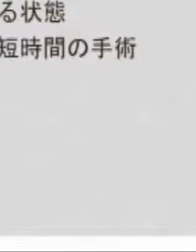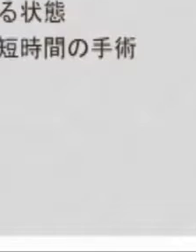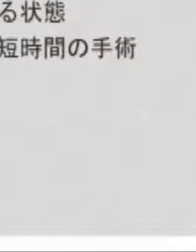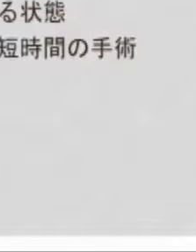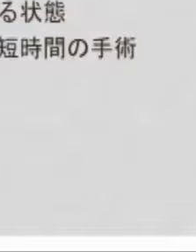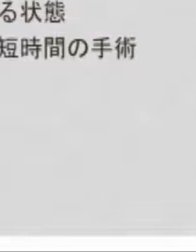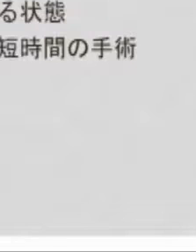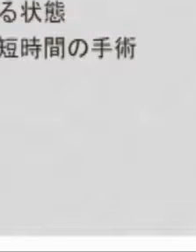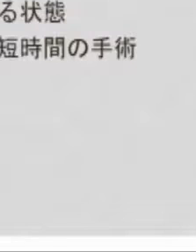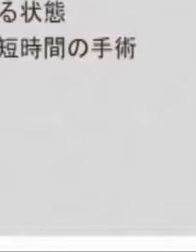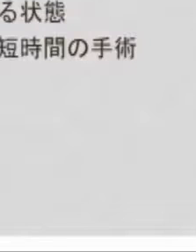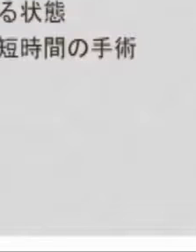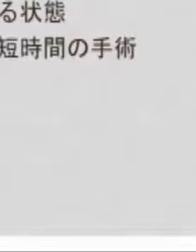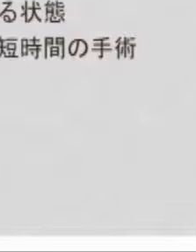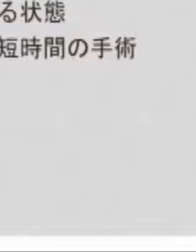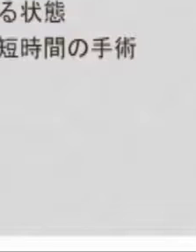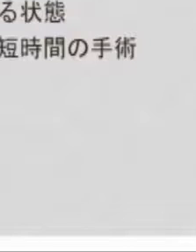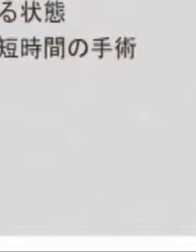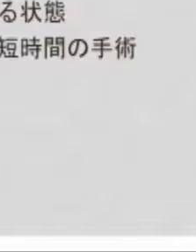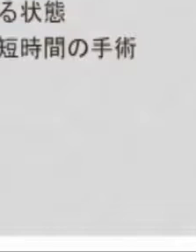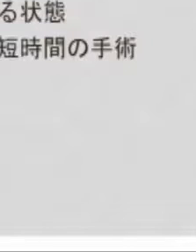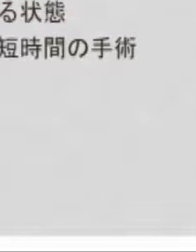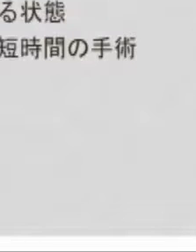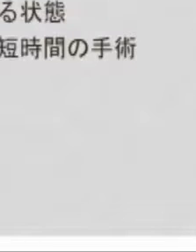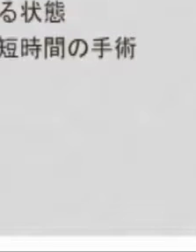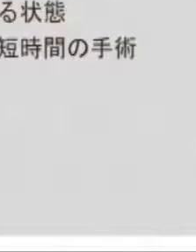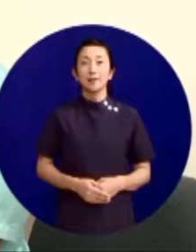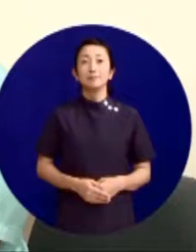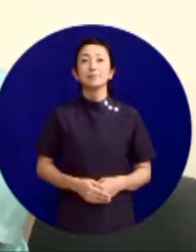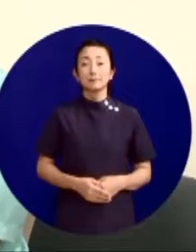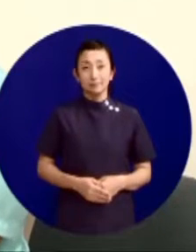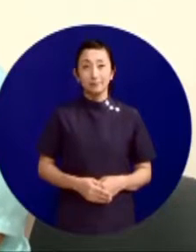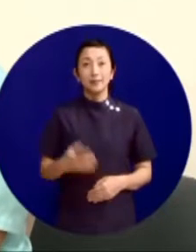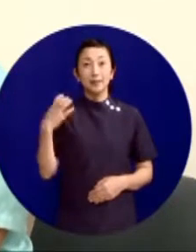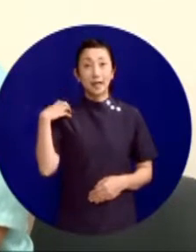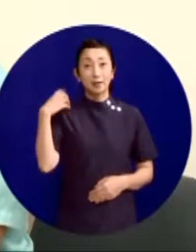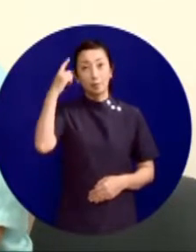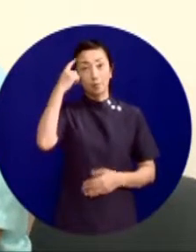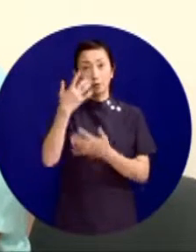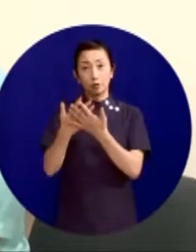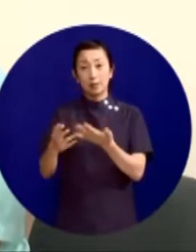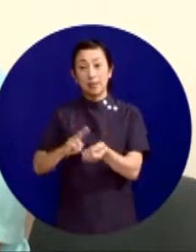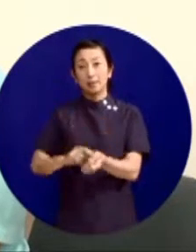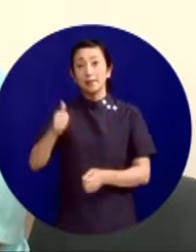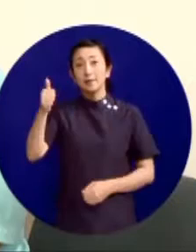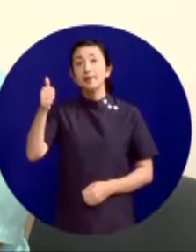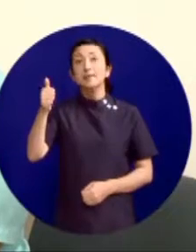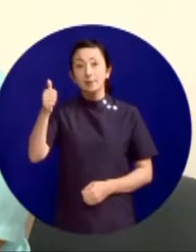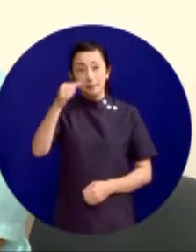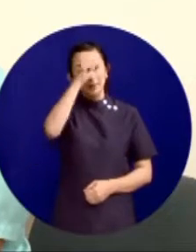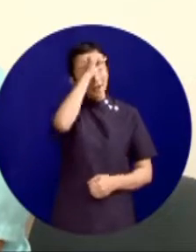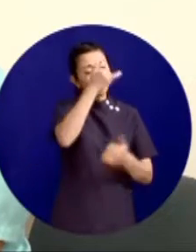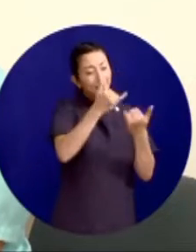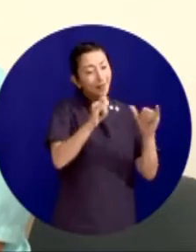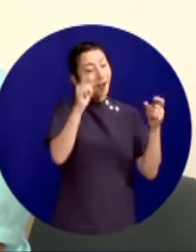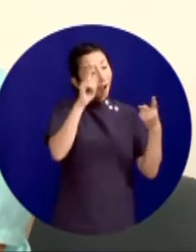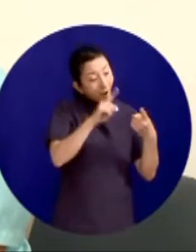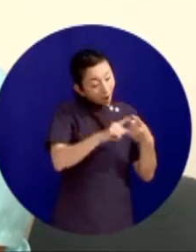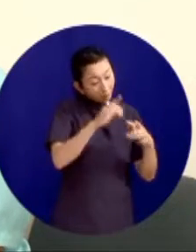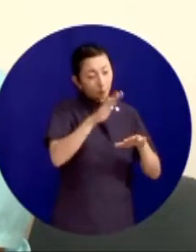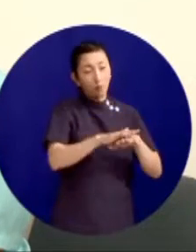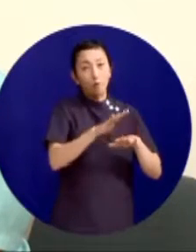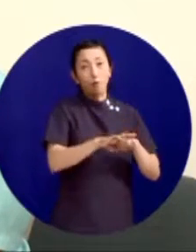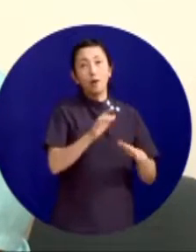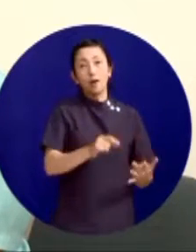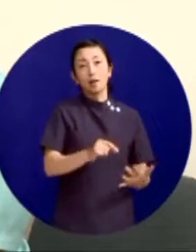の良いお子さんでは局所麻酔を選択する場合もあります。担当の麻酔科医は患者さんごとに最も安全と考え